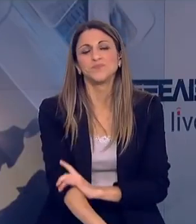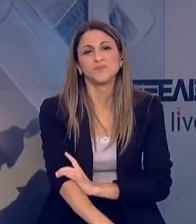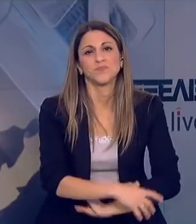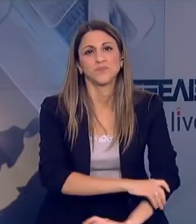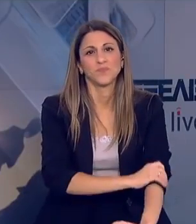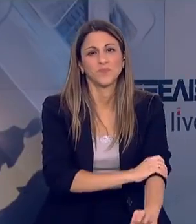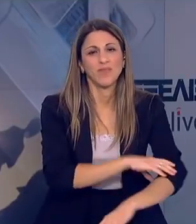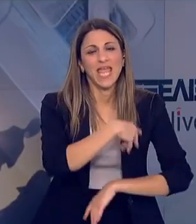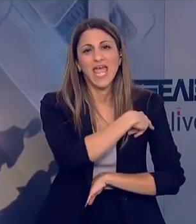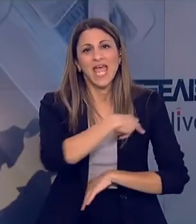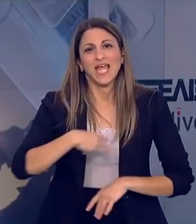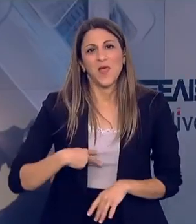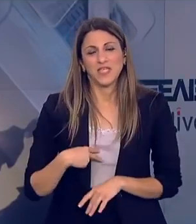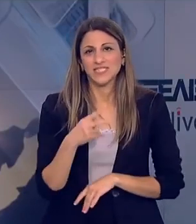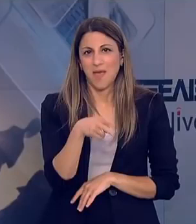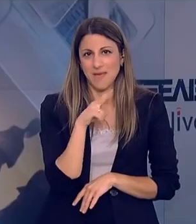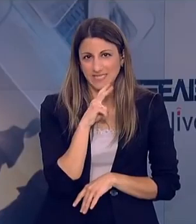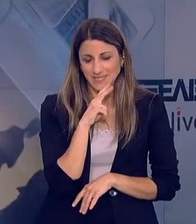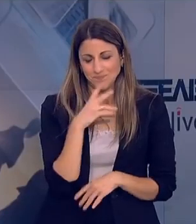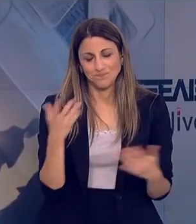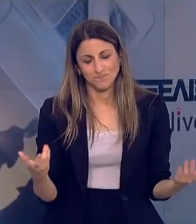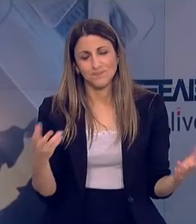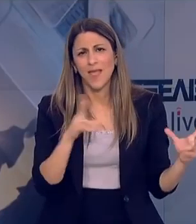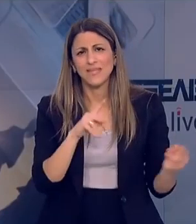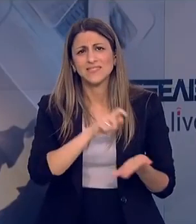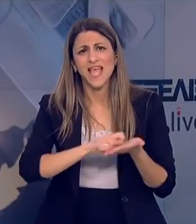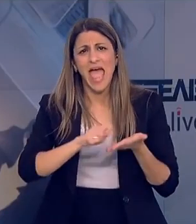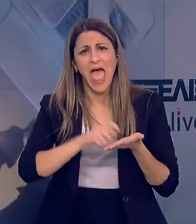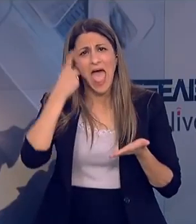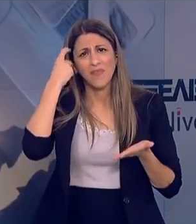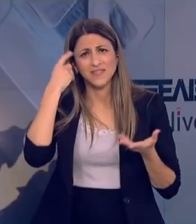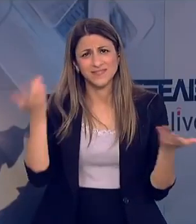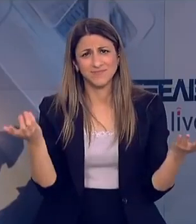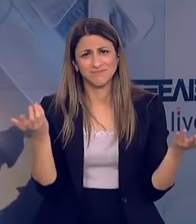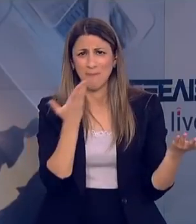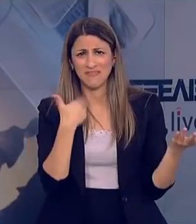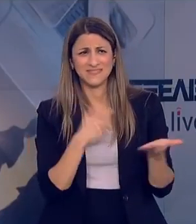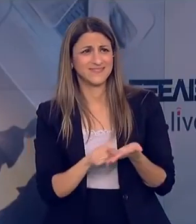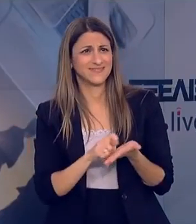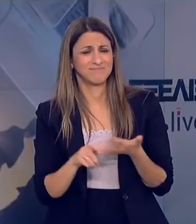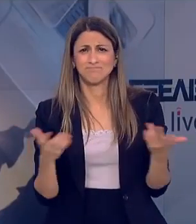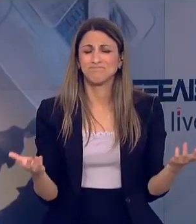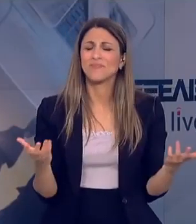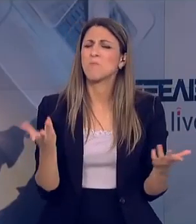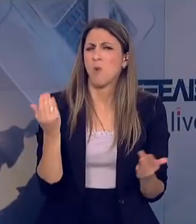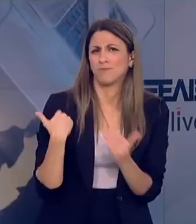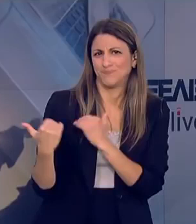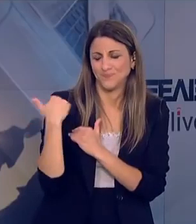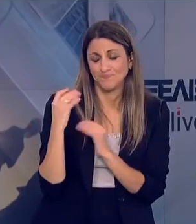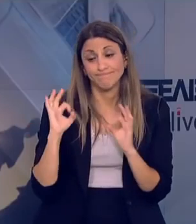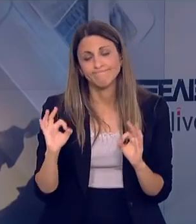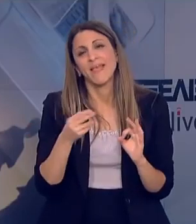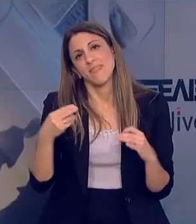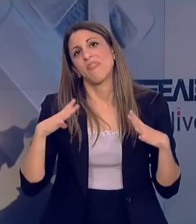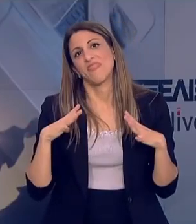Ελπίζω να μην βαθμολογηθώ για την έκθεση. Είναι πολλαπλά τα ερωτήματα. Αφορούν φυσικά ένα από τα μείζωνα θέματα που μας